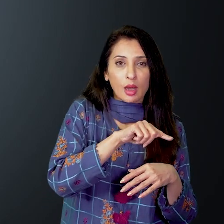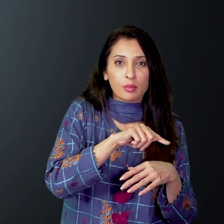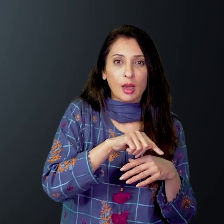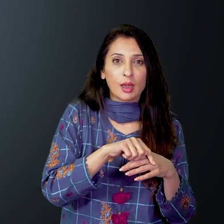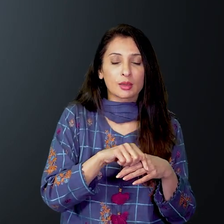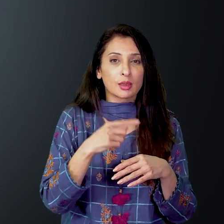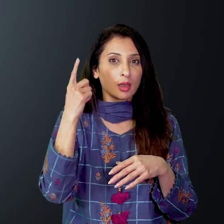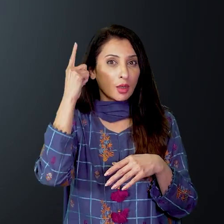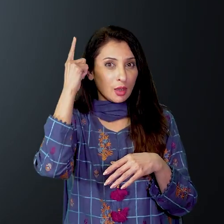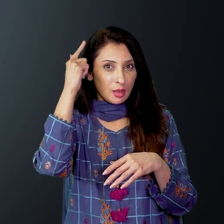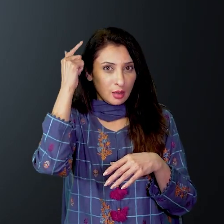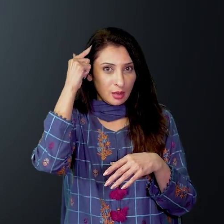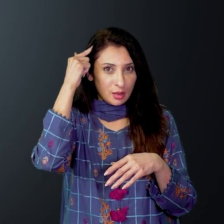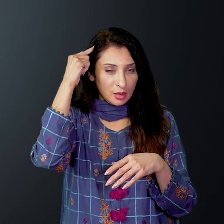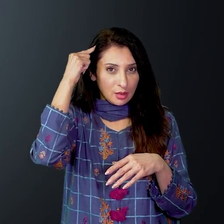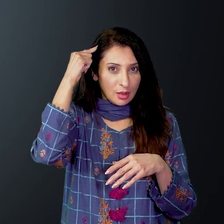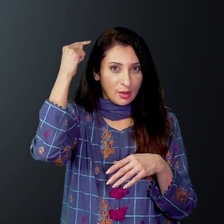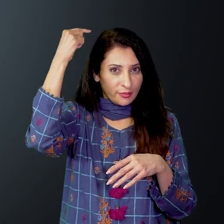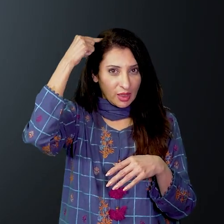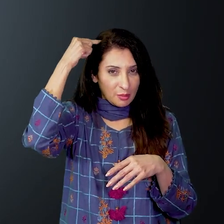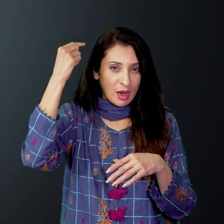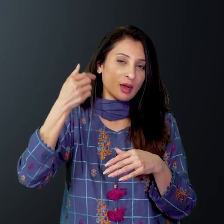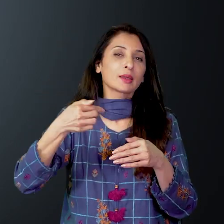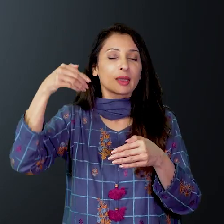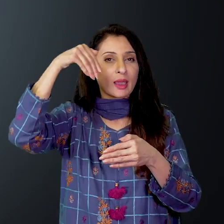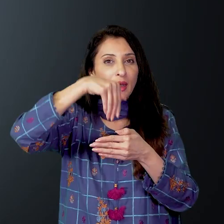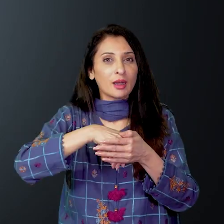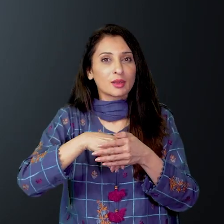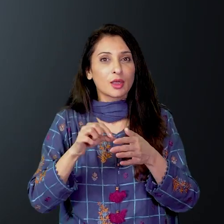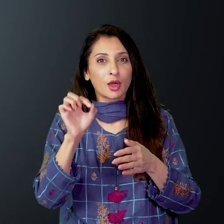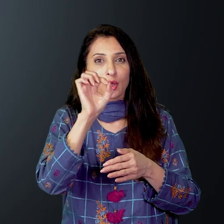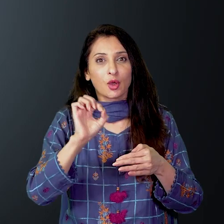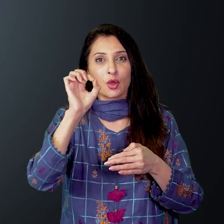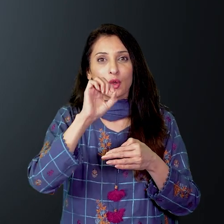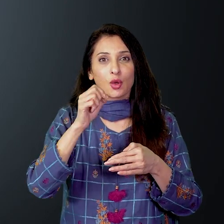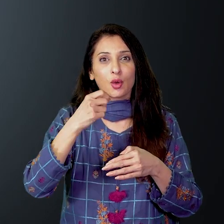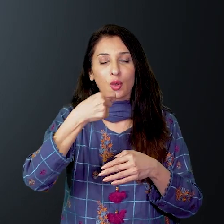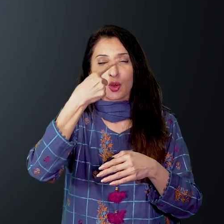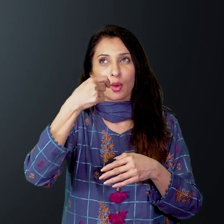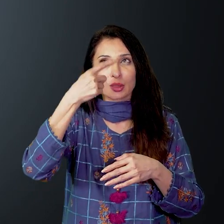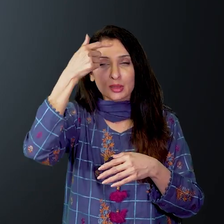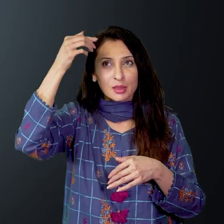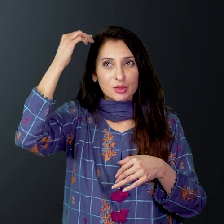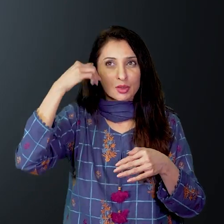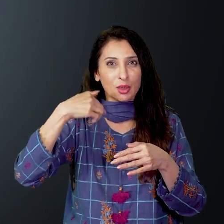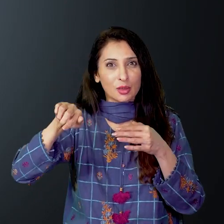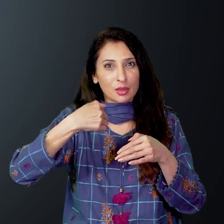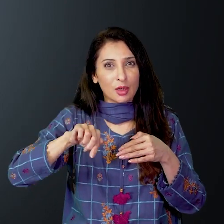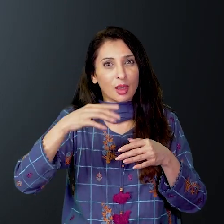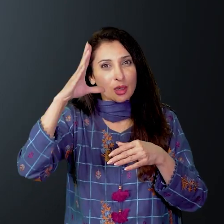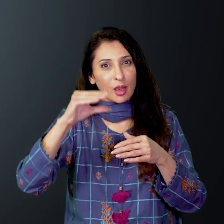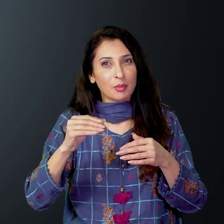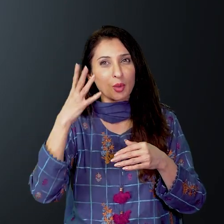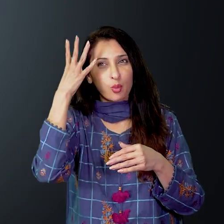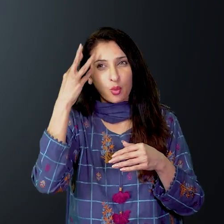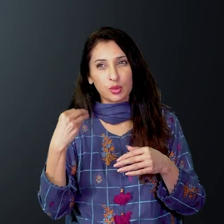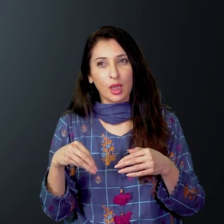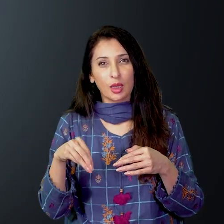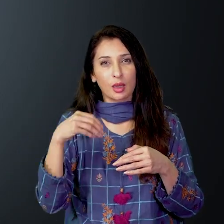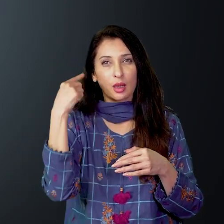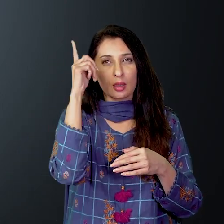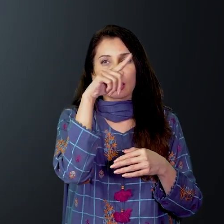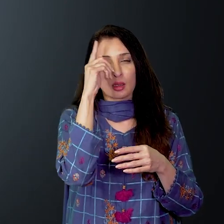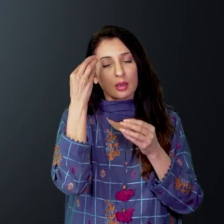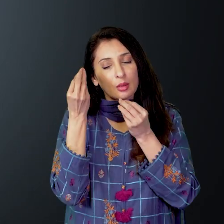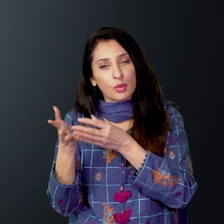दिमाग में ऑक्सीजन की रवानी कम हो जाएगी, खून की रवानी कम हो जाएगी, बंदा बेहोश हो जाएगा, बातें भूलने लग जाएगा। तो वो